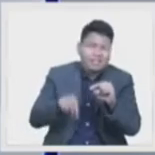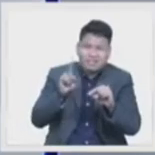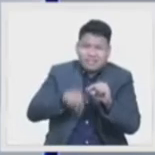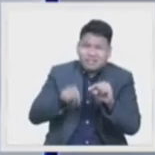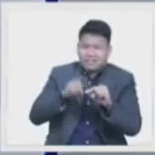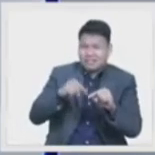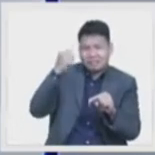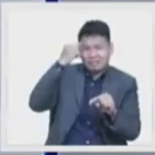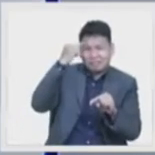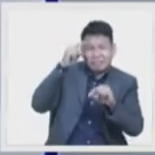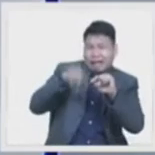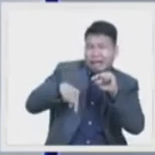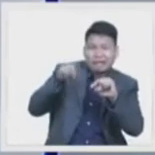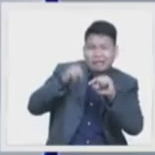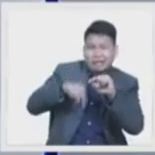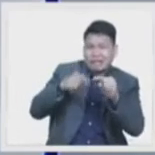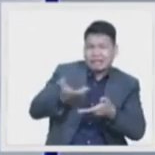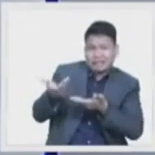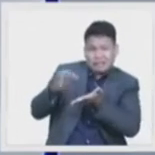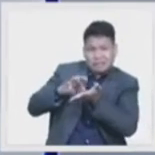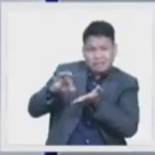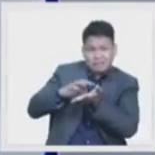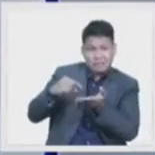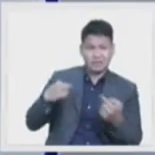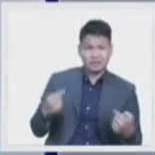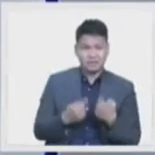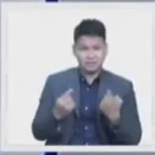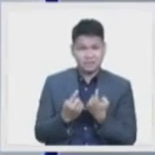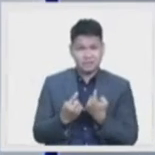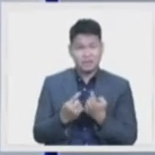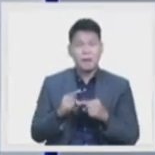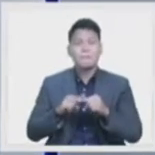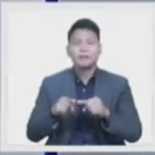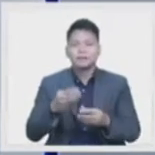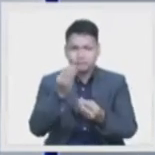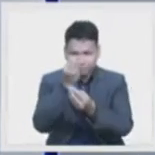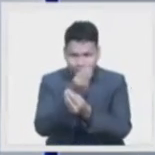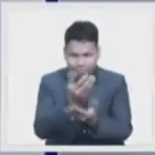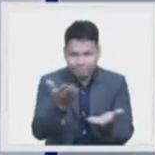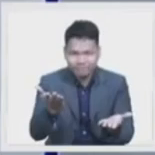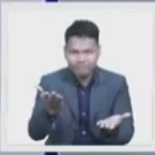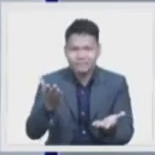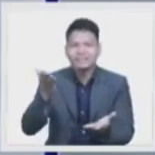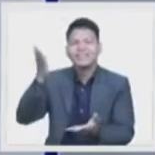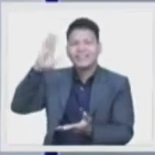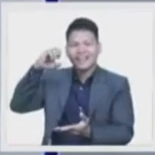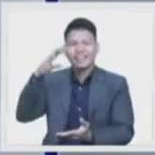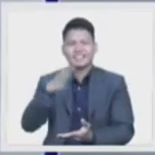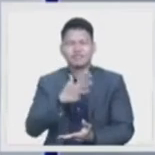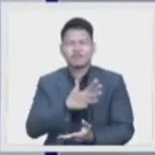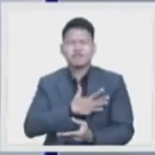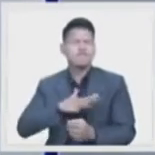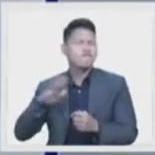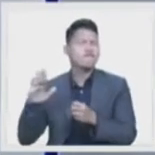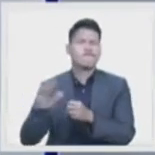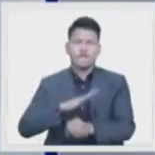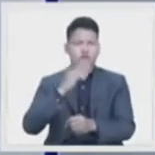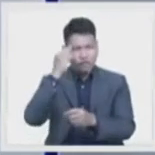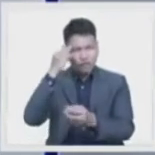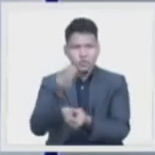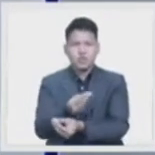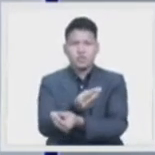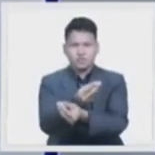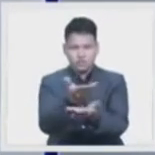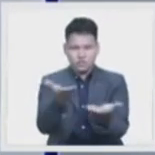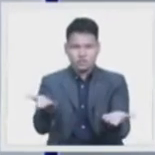paglaom nga pasaylo pa ang ato mga kasalanan. But I would like to tell you, God's grace is sufficient for you and me. Mga kaigila,